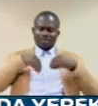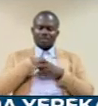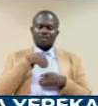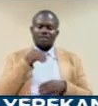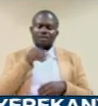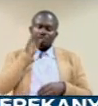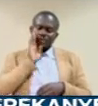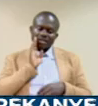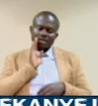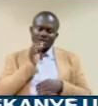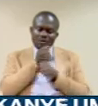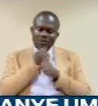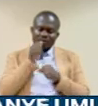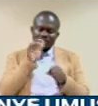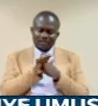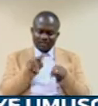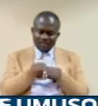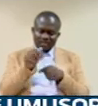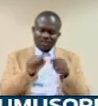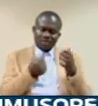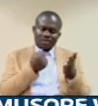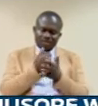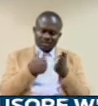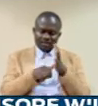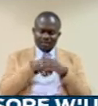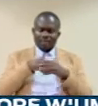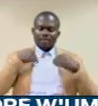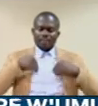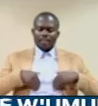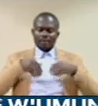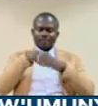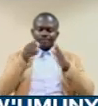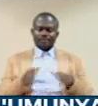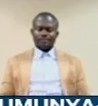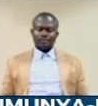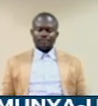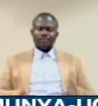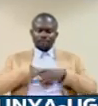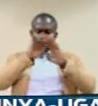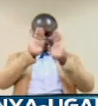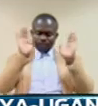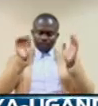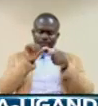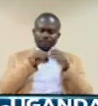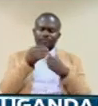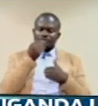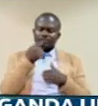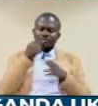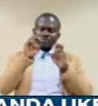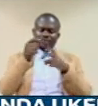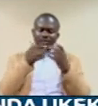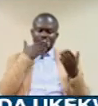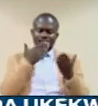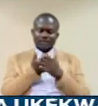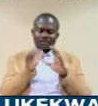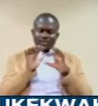alcohol, ikawa nyinshi nayo ishobora gutera ibibazo mu mubiri w'umuntu. Abasobanukiye ibijyanye n'imirire kandi bavuga ko ibyiza ari